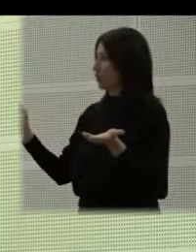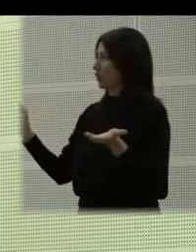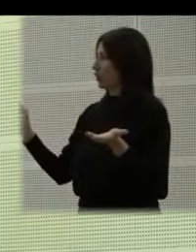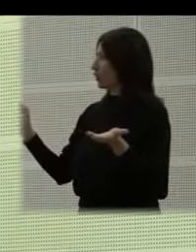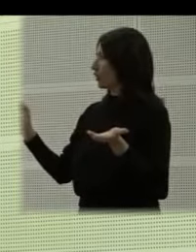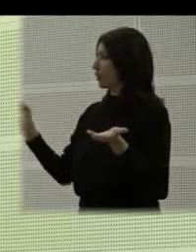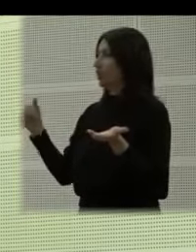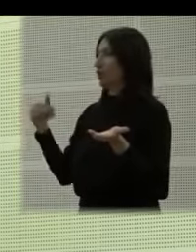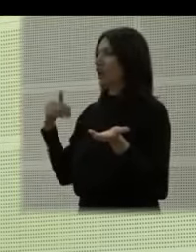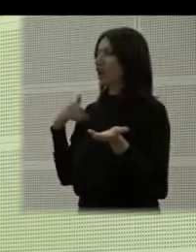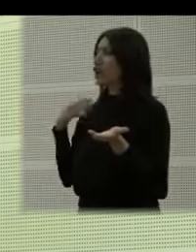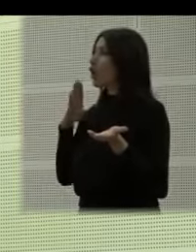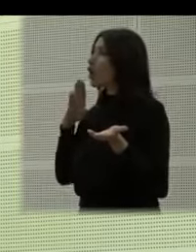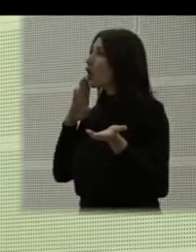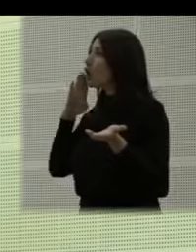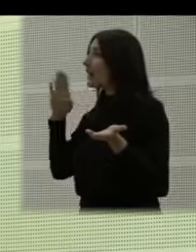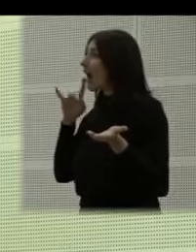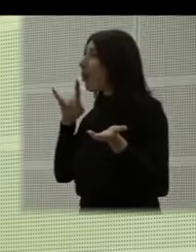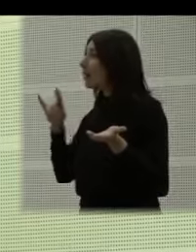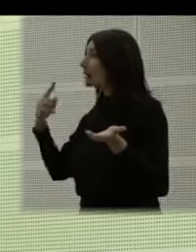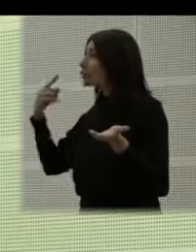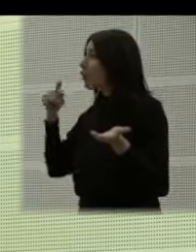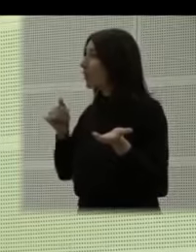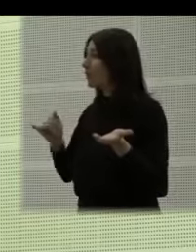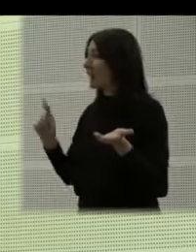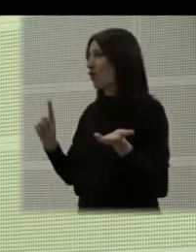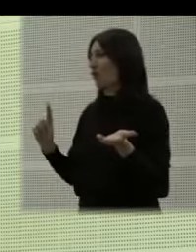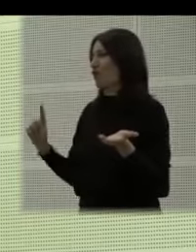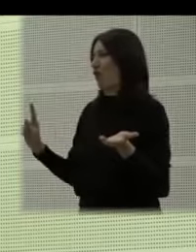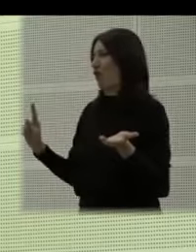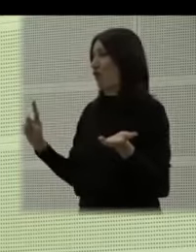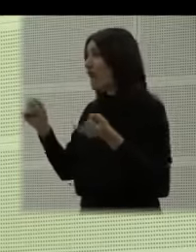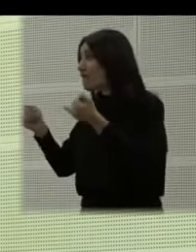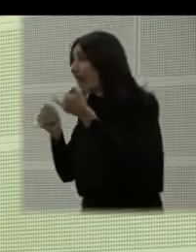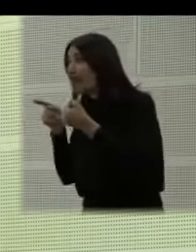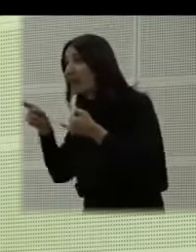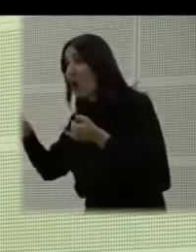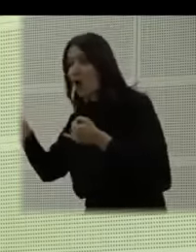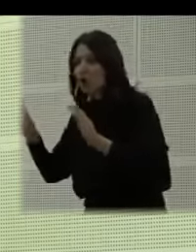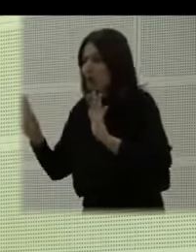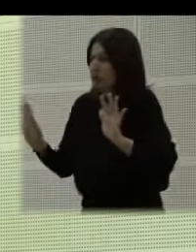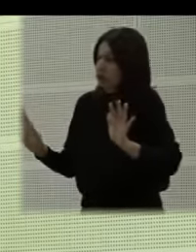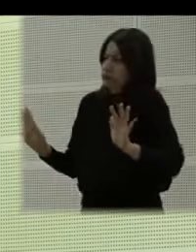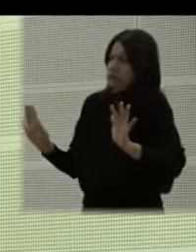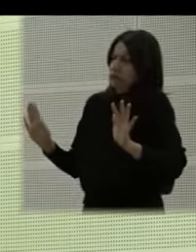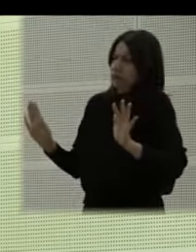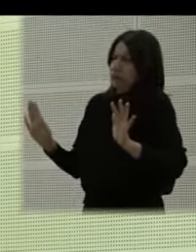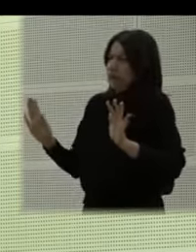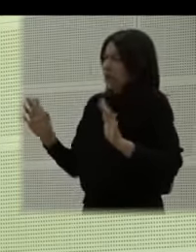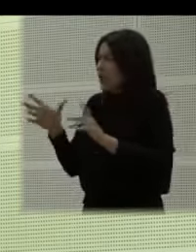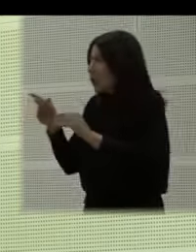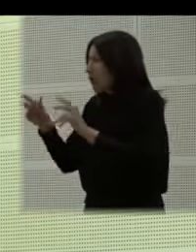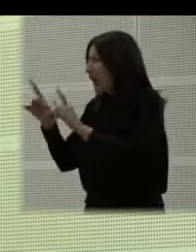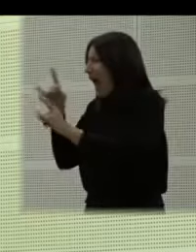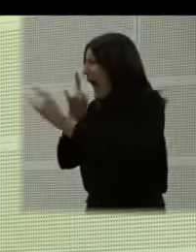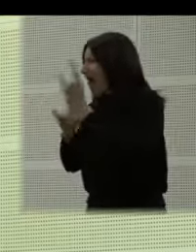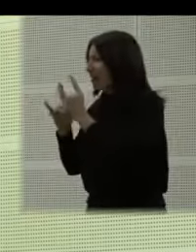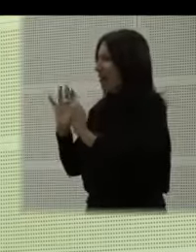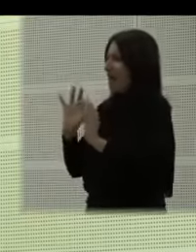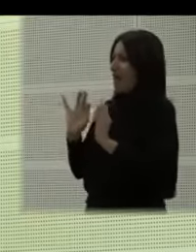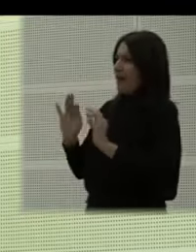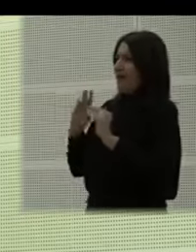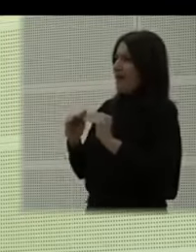non raccomanderò tuo figlio, non perché mi voglio vendicare su di te per tutte le cattiverie che hai fatto,